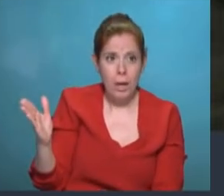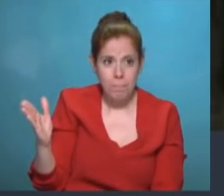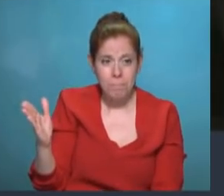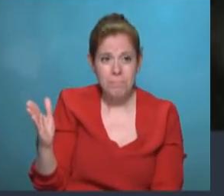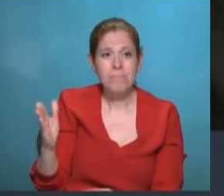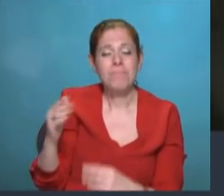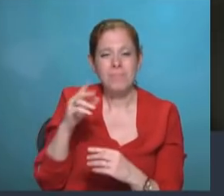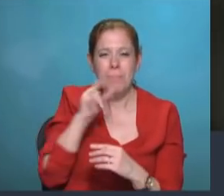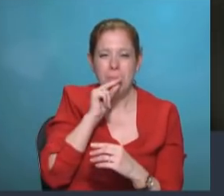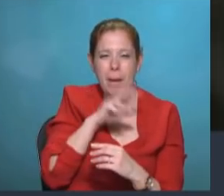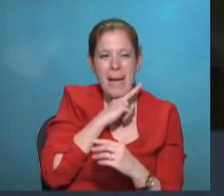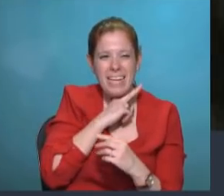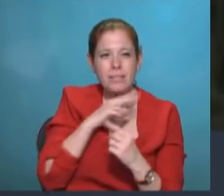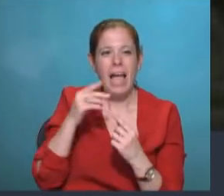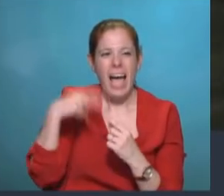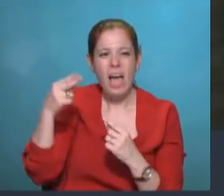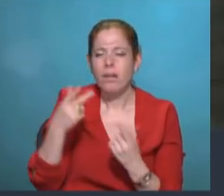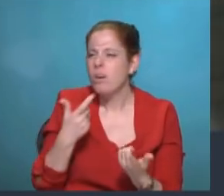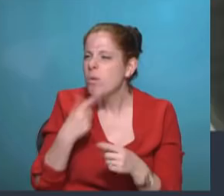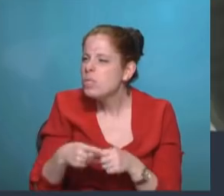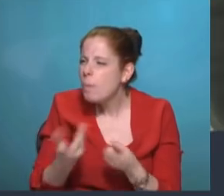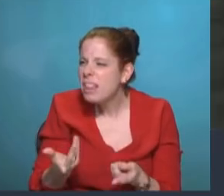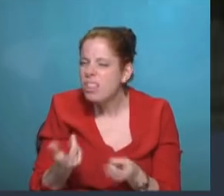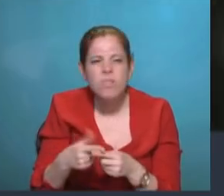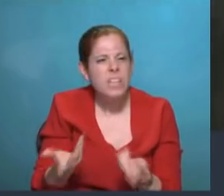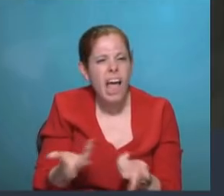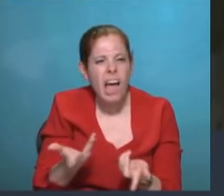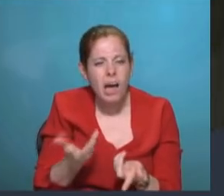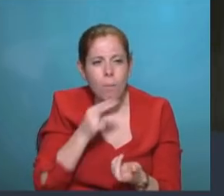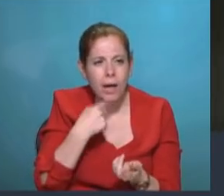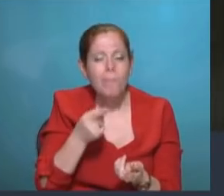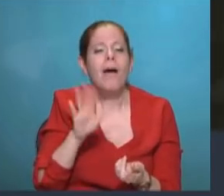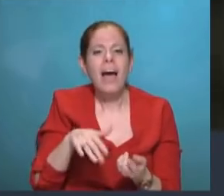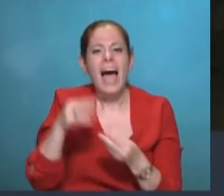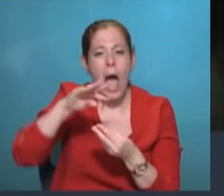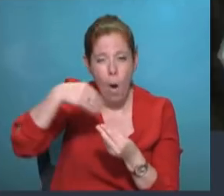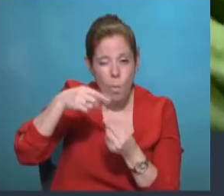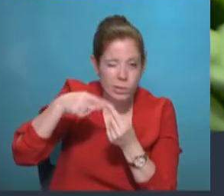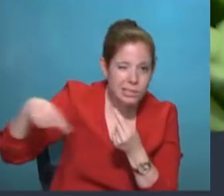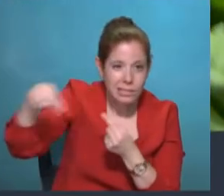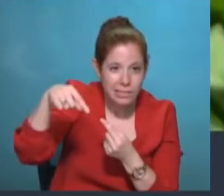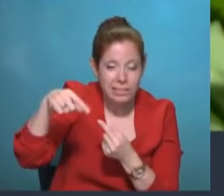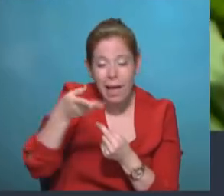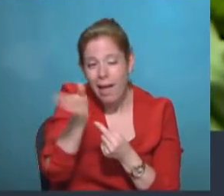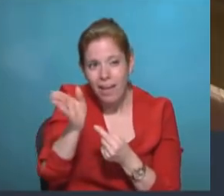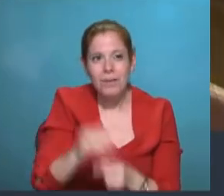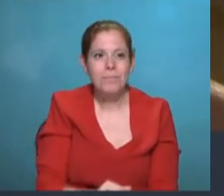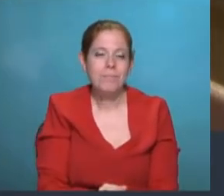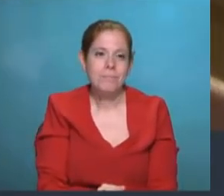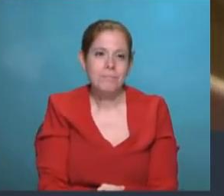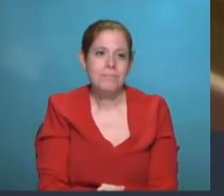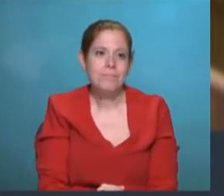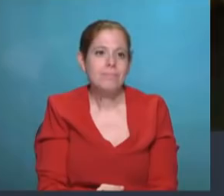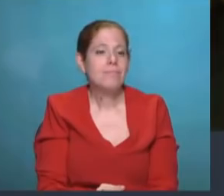After the... After the hummus. After the hummus. Okay. Take a right. אין